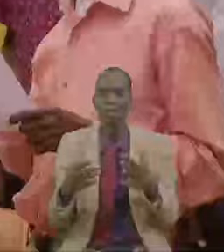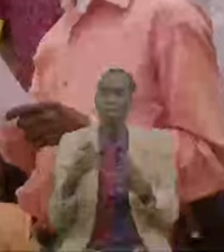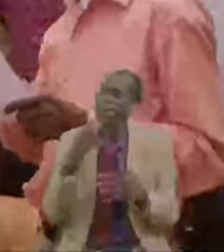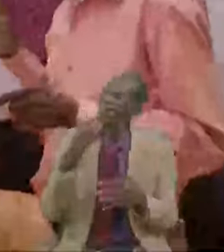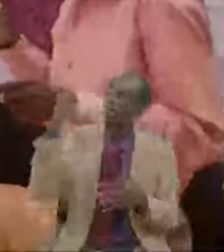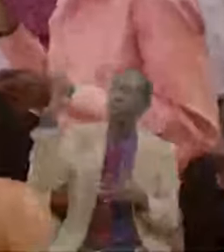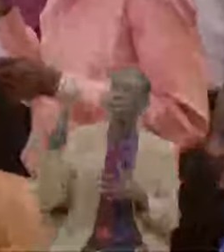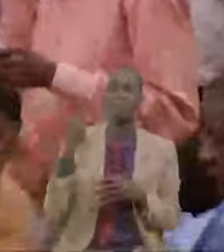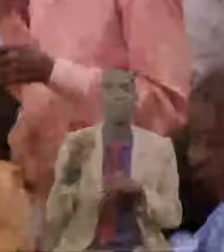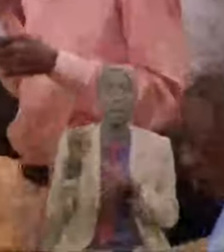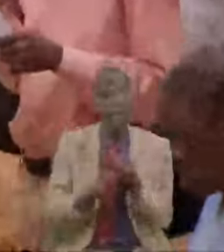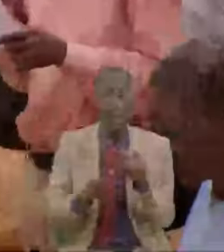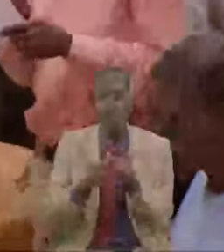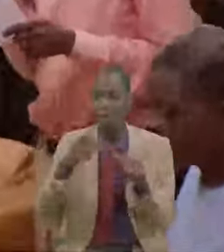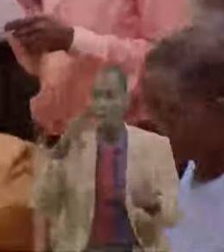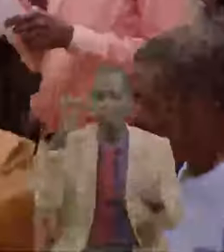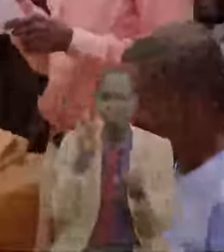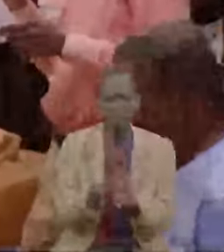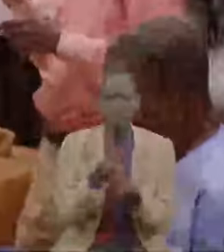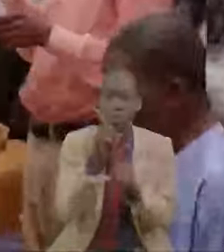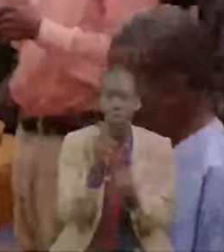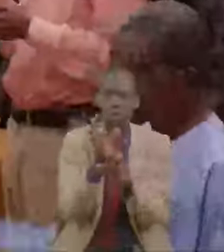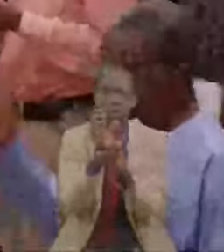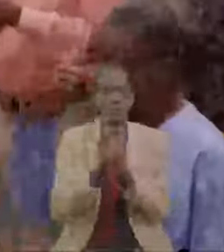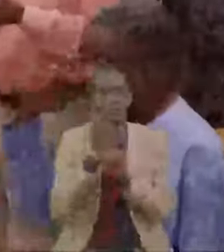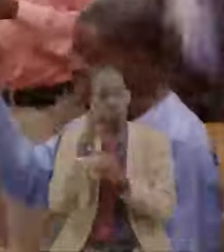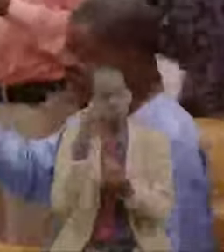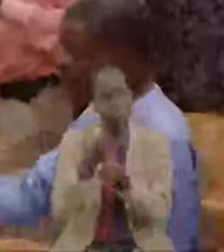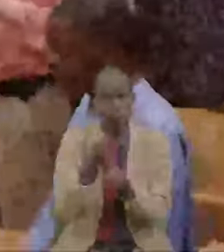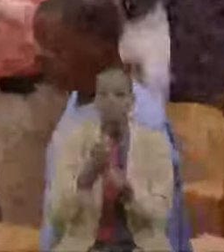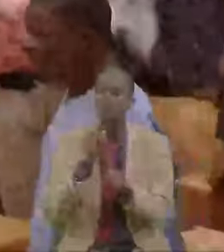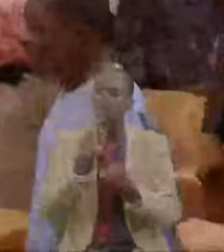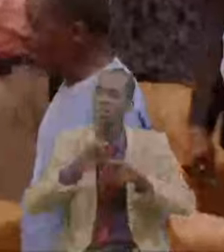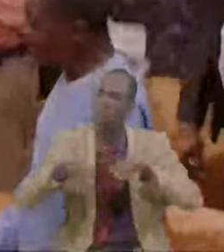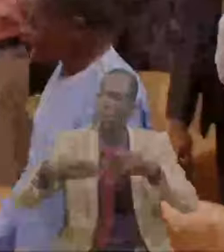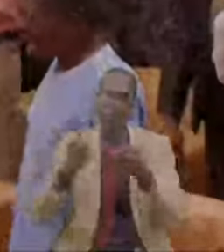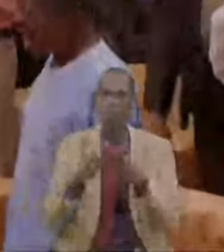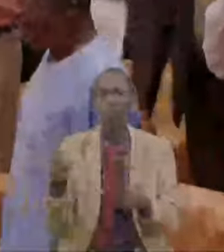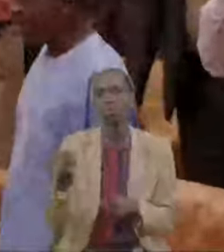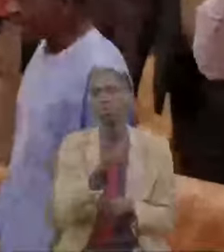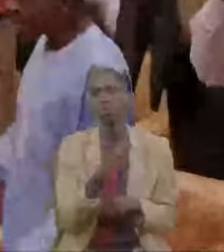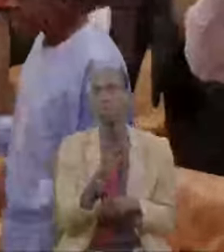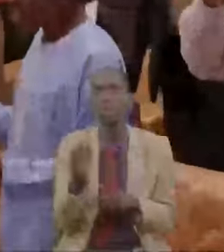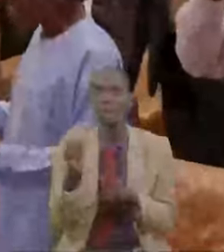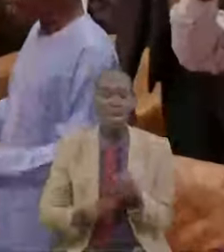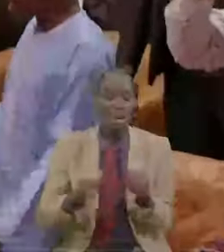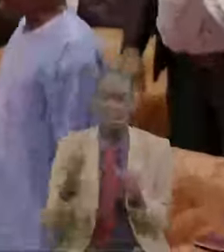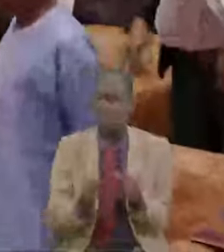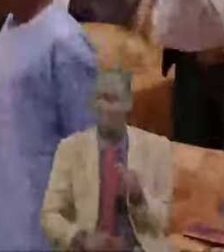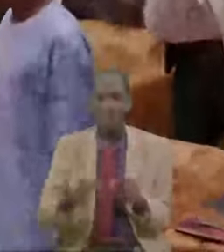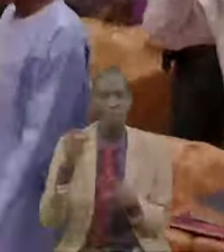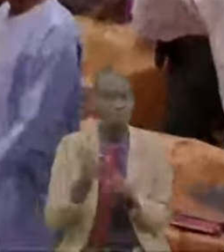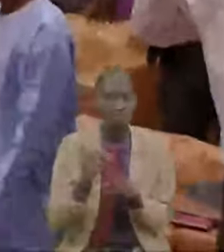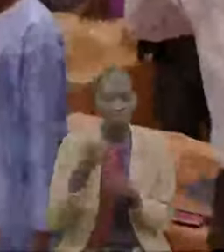Toute promesse de Dieu que vous réclamez ce jour vous est accordée par le Seigneur. Tout décret que vous